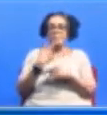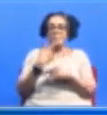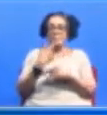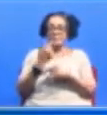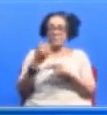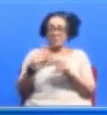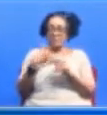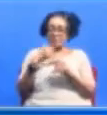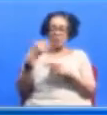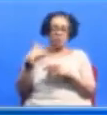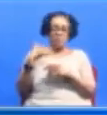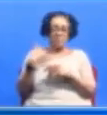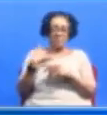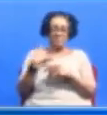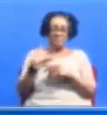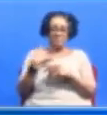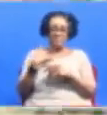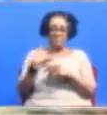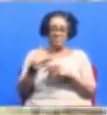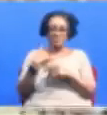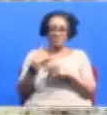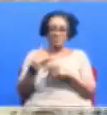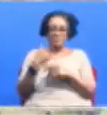Dan Kauna anaarifu zaidi.